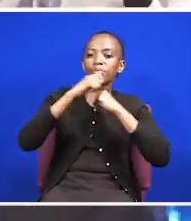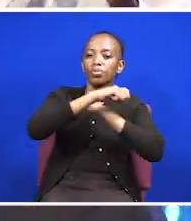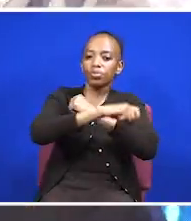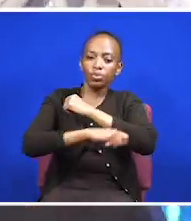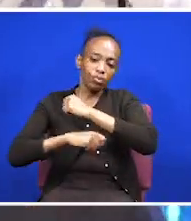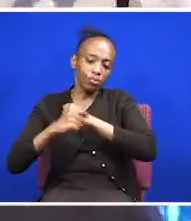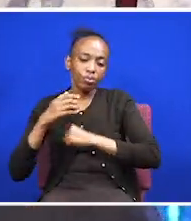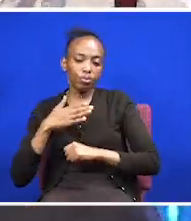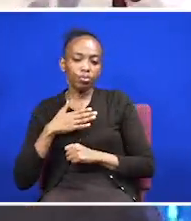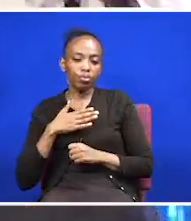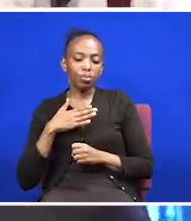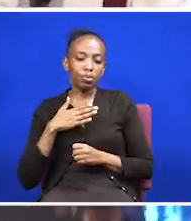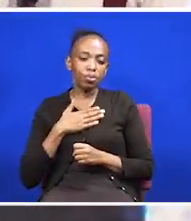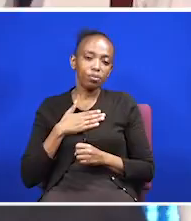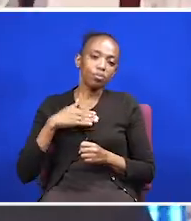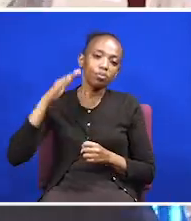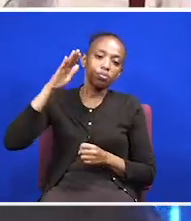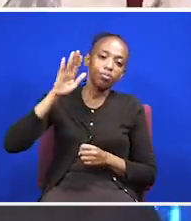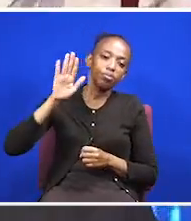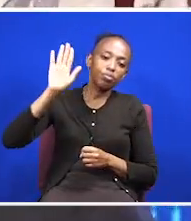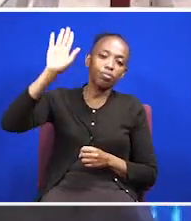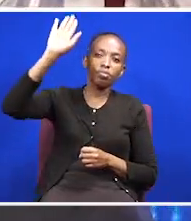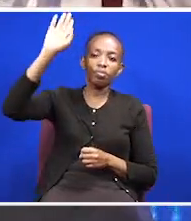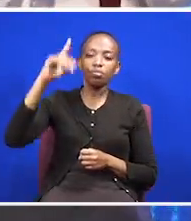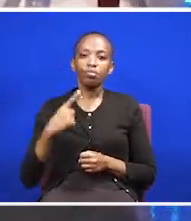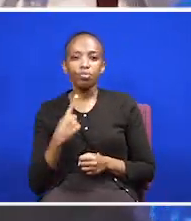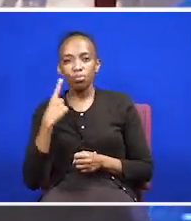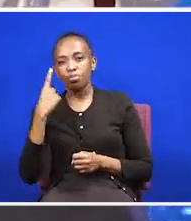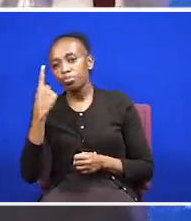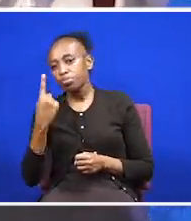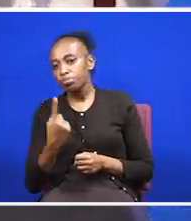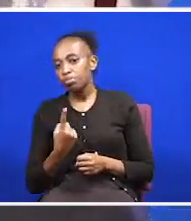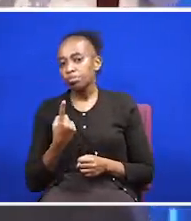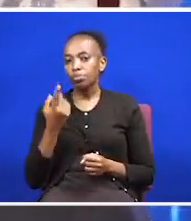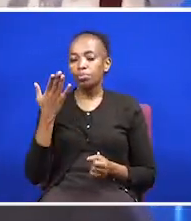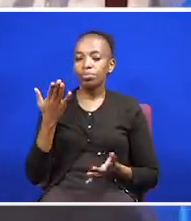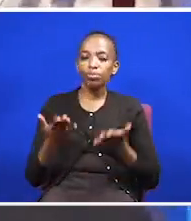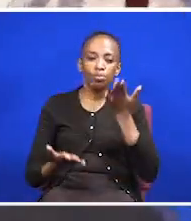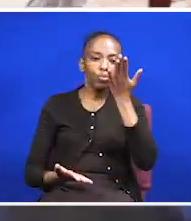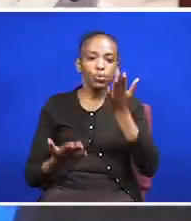My strength, my shield, you alone. To you alone.